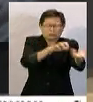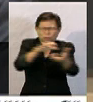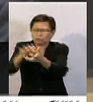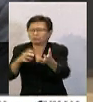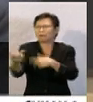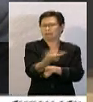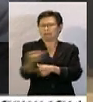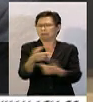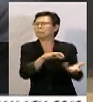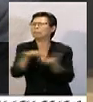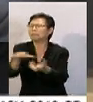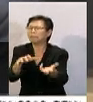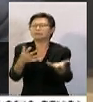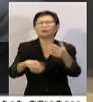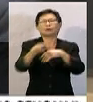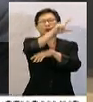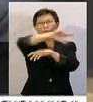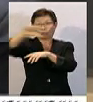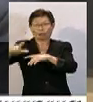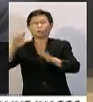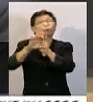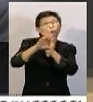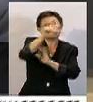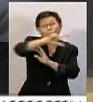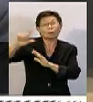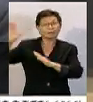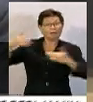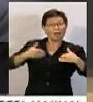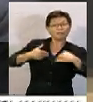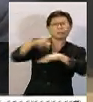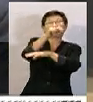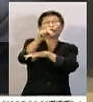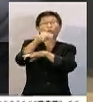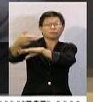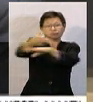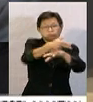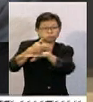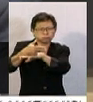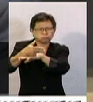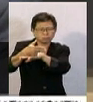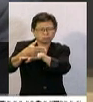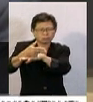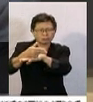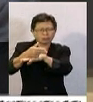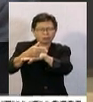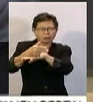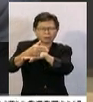know that even if they have nuclear weapons, but if they fire any nuclear